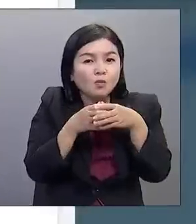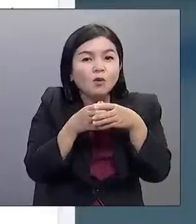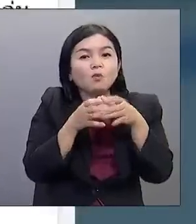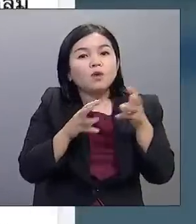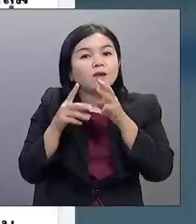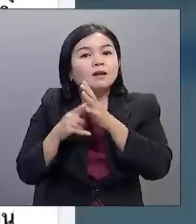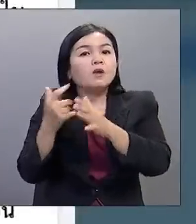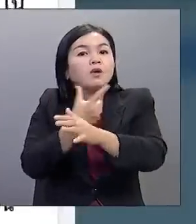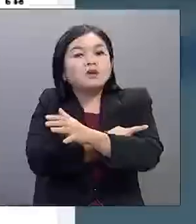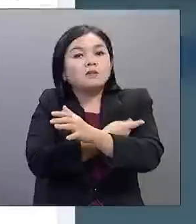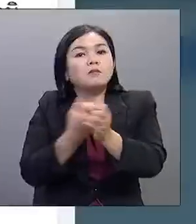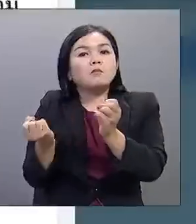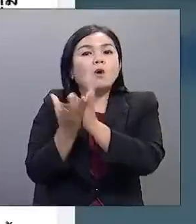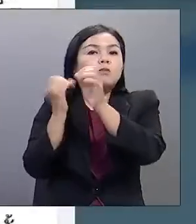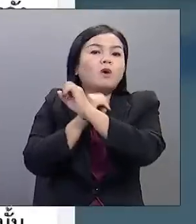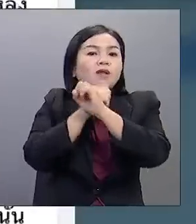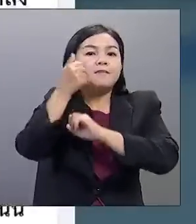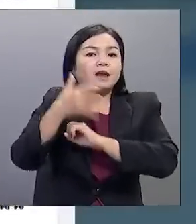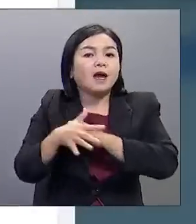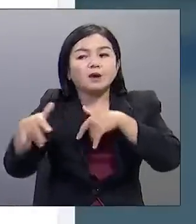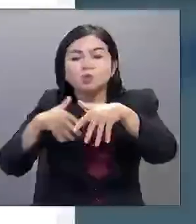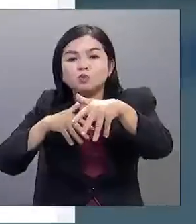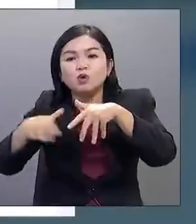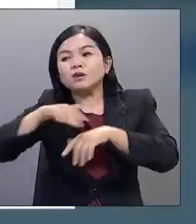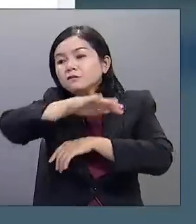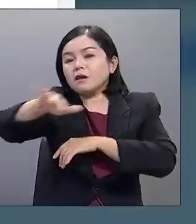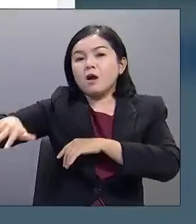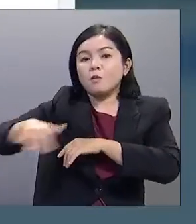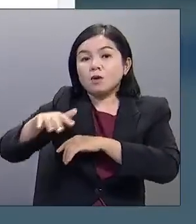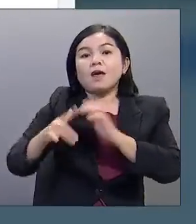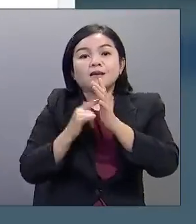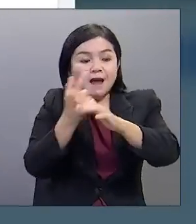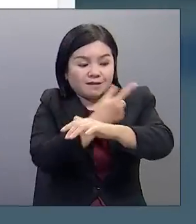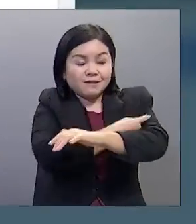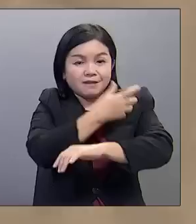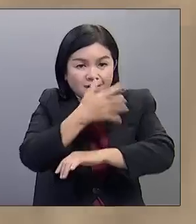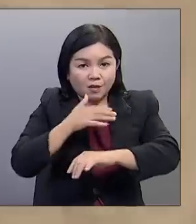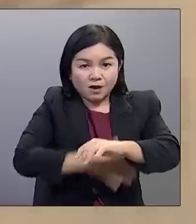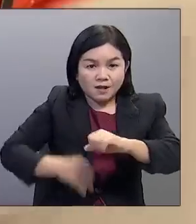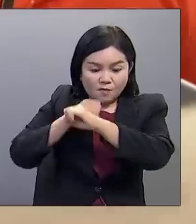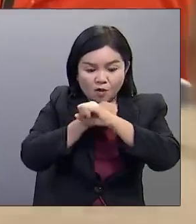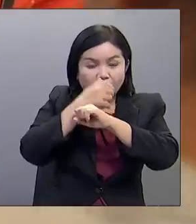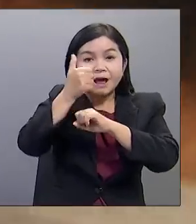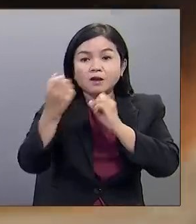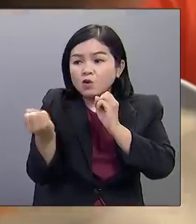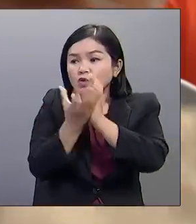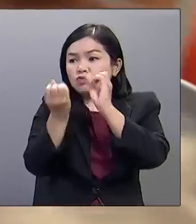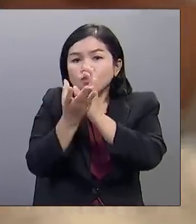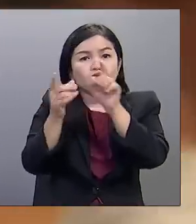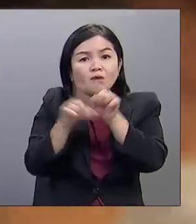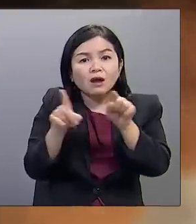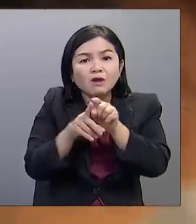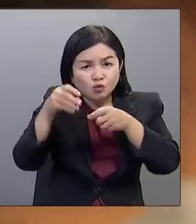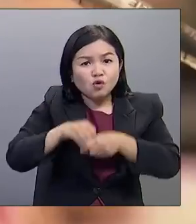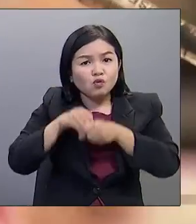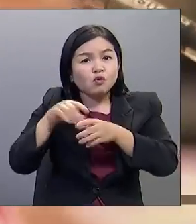ใช้ได้กับโควิดค่ะถึงแม้ว่าประชาชนเกือบทั้งหมดนั้นจะมีภูมิต้านทานโรคแต่ว่าโรคก็ยังเกิดขึ้นอยู่เหมือนเดิมไม่ได้หาย